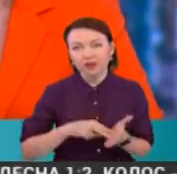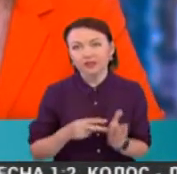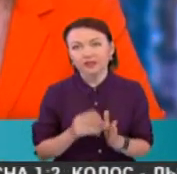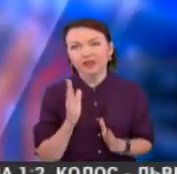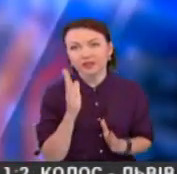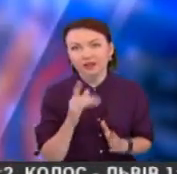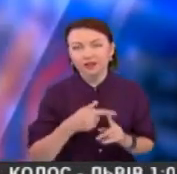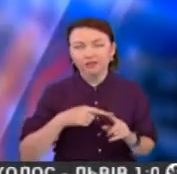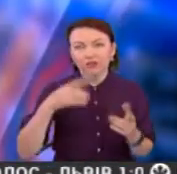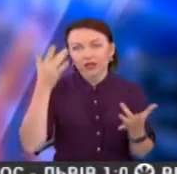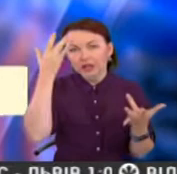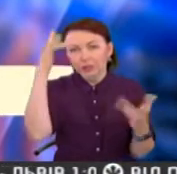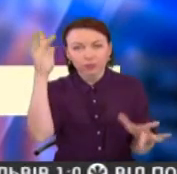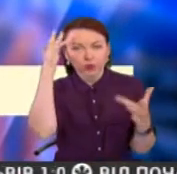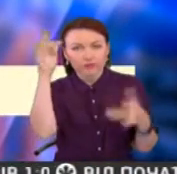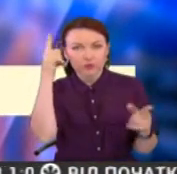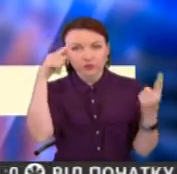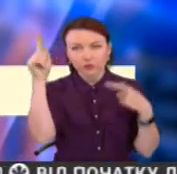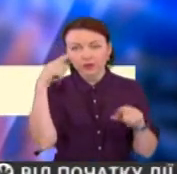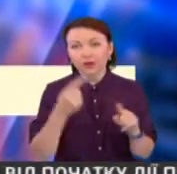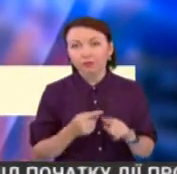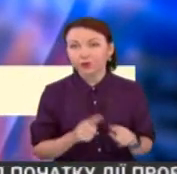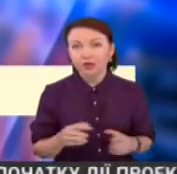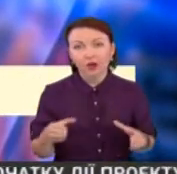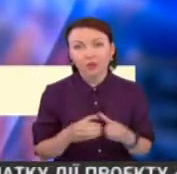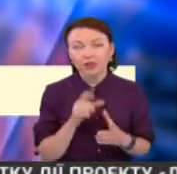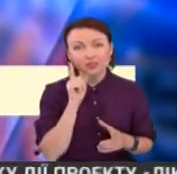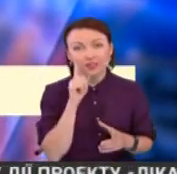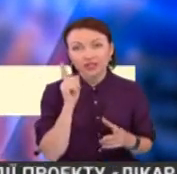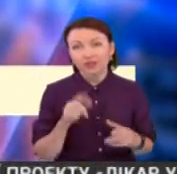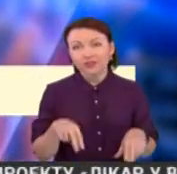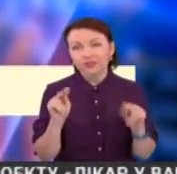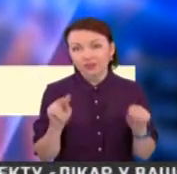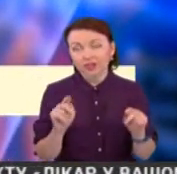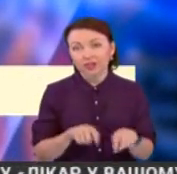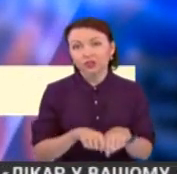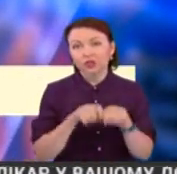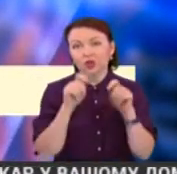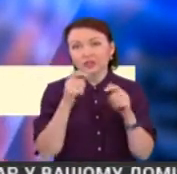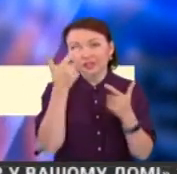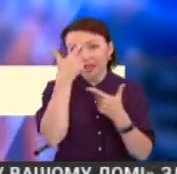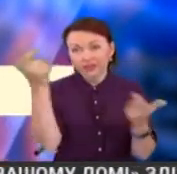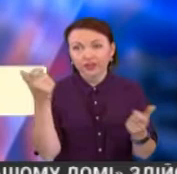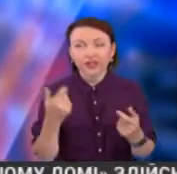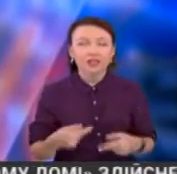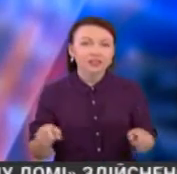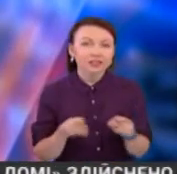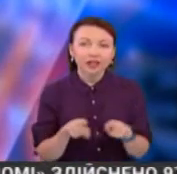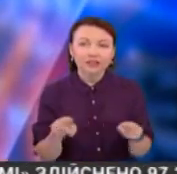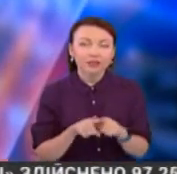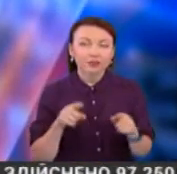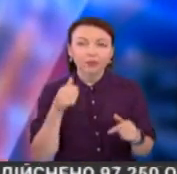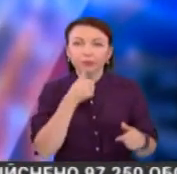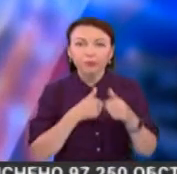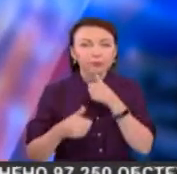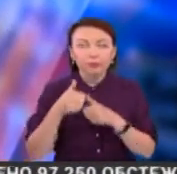вона імпровізує. І про це команда Зеленського відверто заявила. Це така сама імпровізація, такий